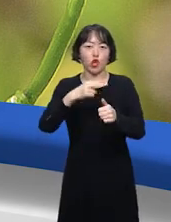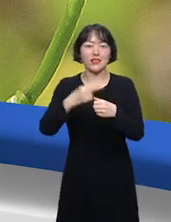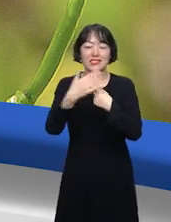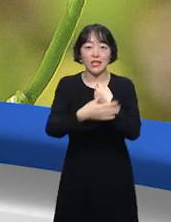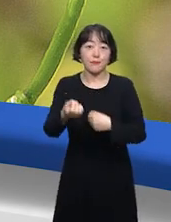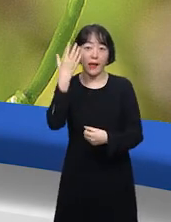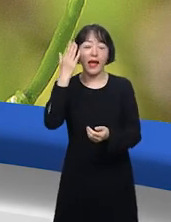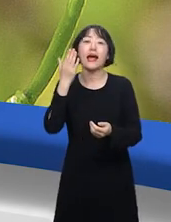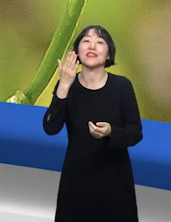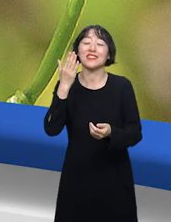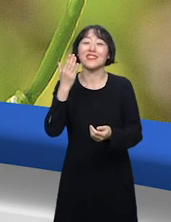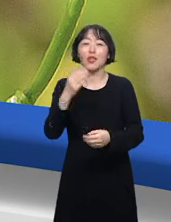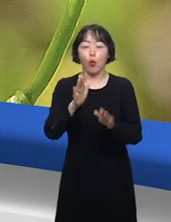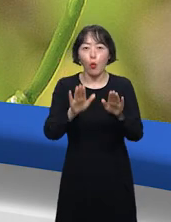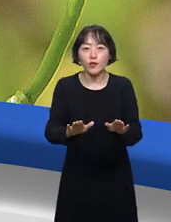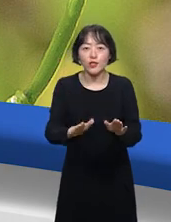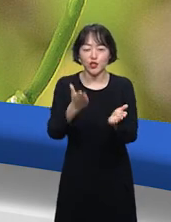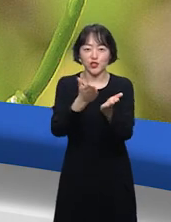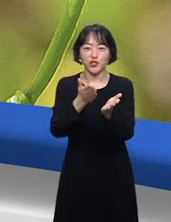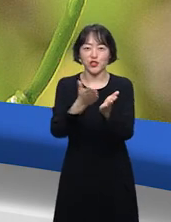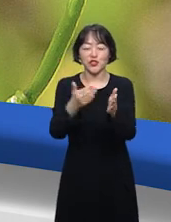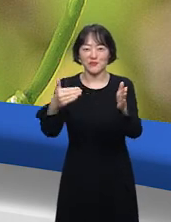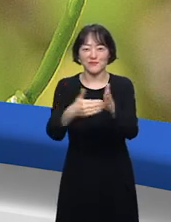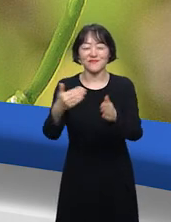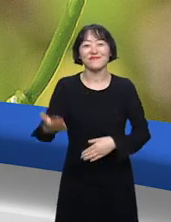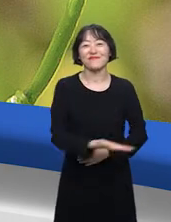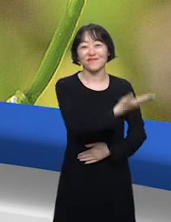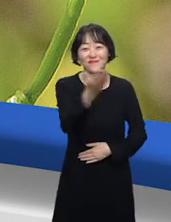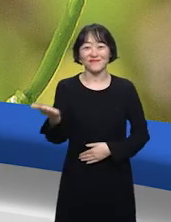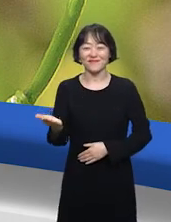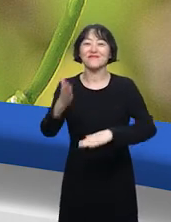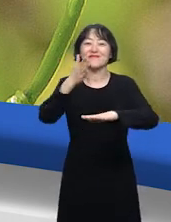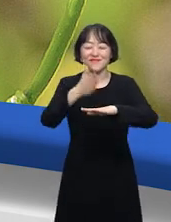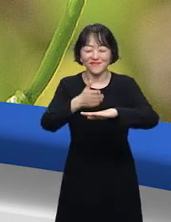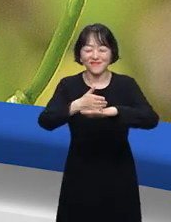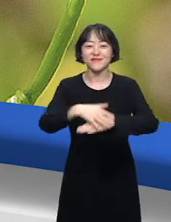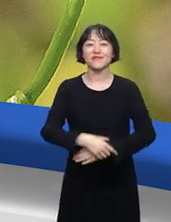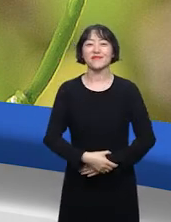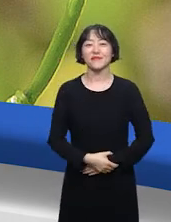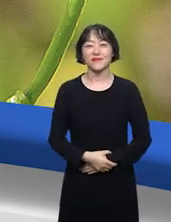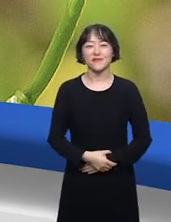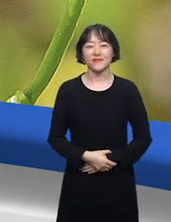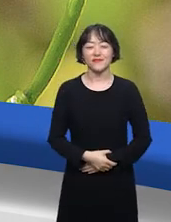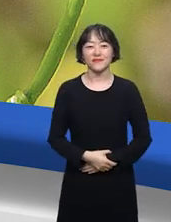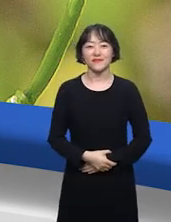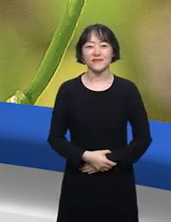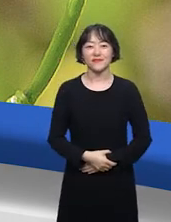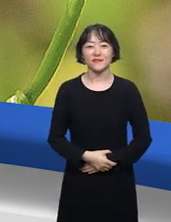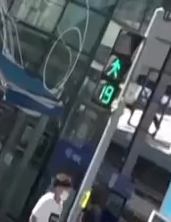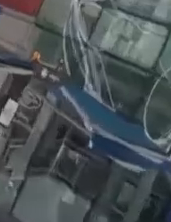은혜를 잊지 않길 바라며 오늘 준비한 순서 마치겠습니다. 시청해주신 여러분 고맙습니다.